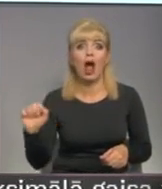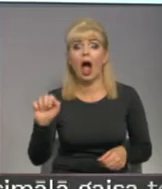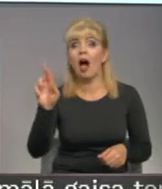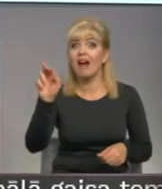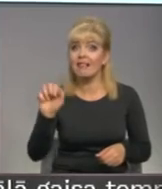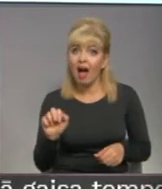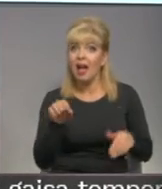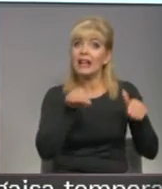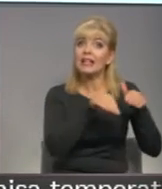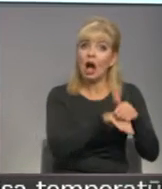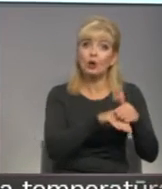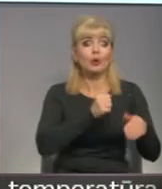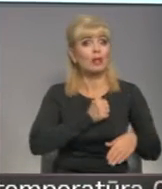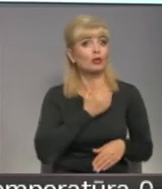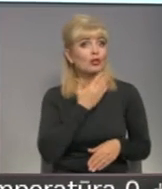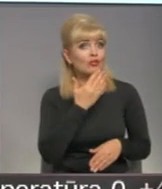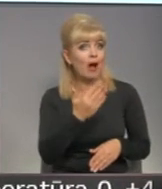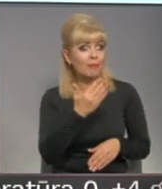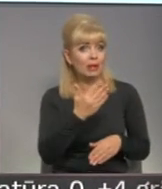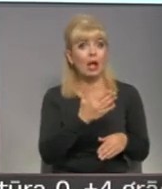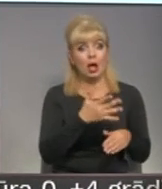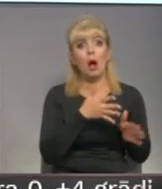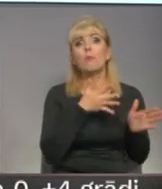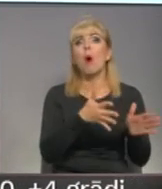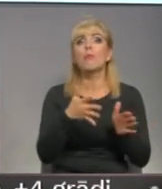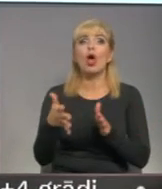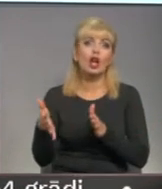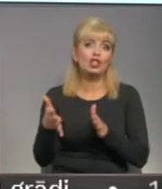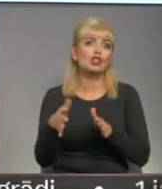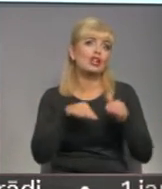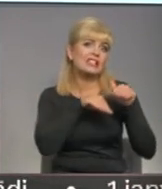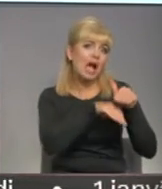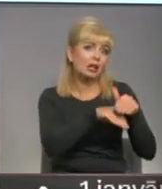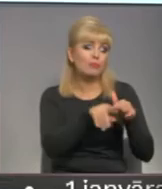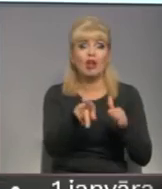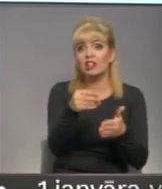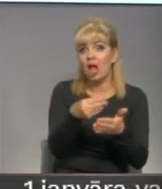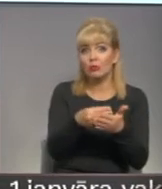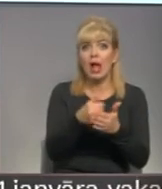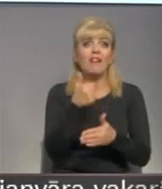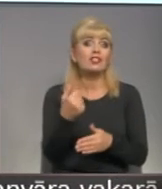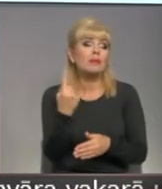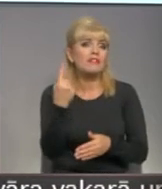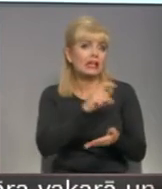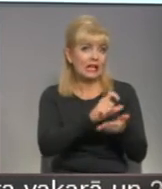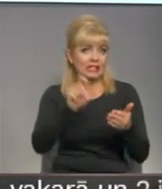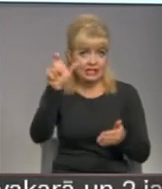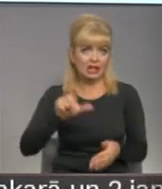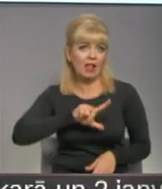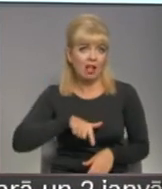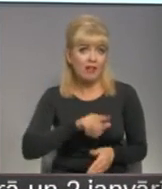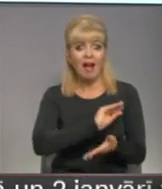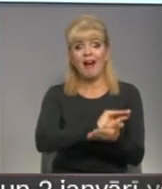un saglabāšanā ir nenovērtējams. Viņš bija vienīgais dzejnieks Latvijā, kurš rakstīja un izdeva dzejas grāmatas bērniem